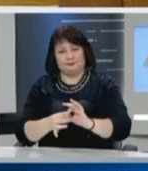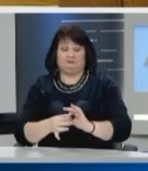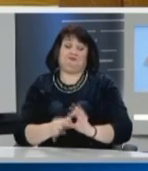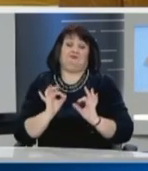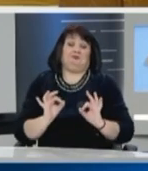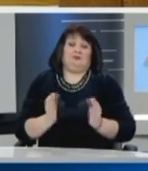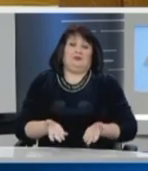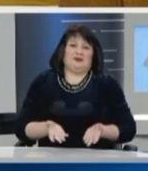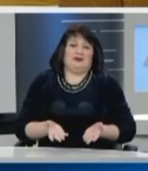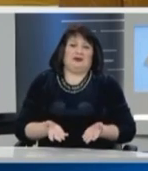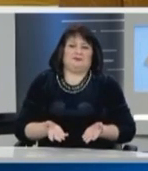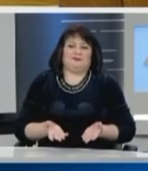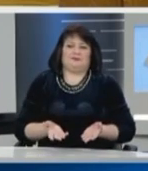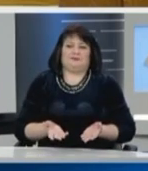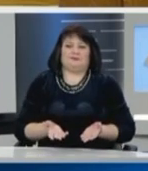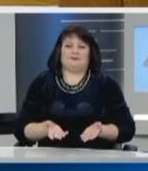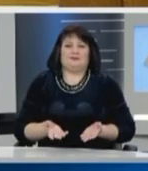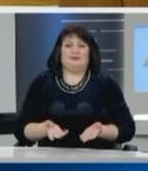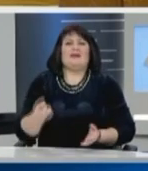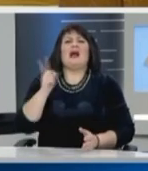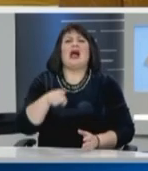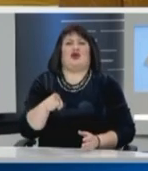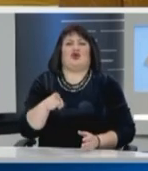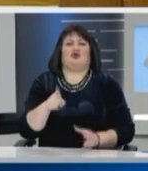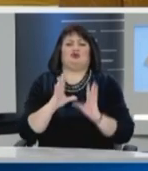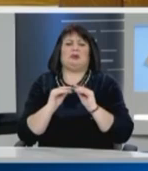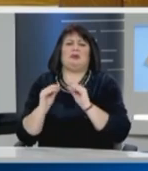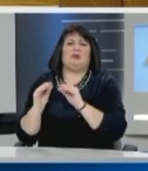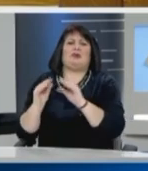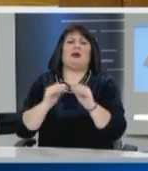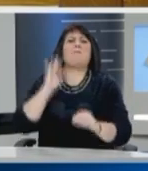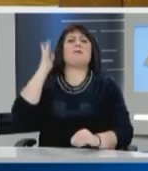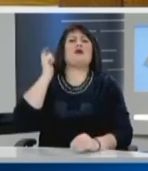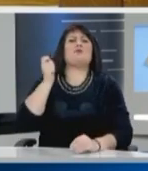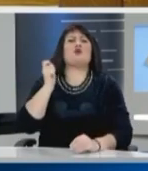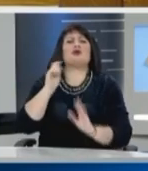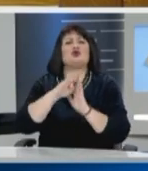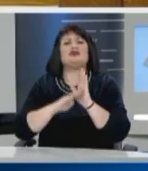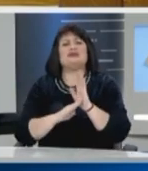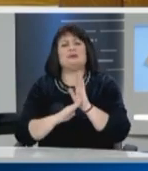εύλογο, αλλά και από τα φερέφωνα του παλιού πολιτικού συστήματος.